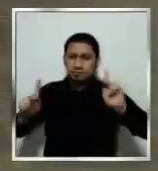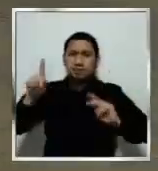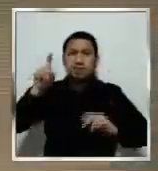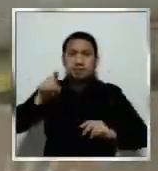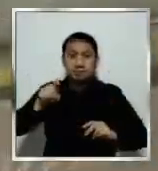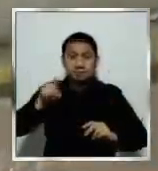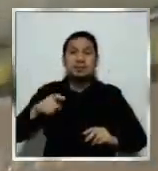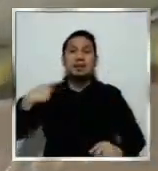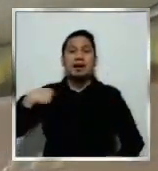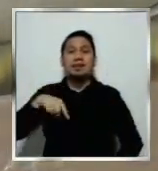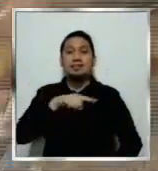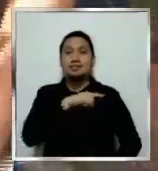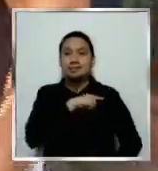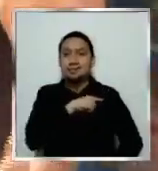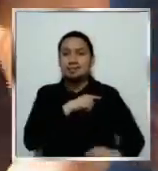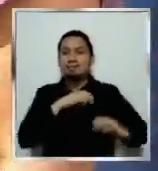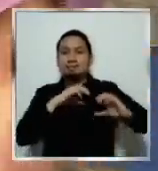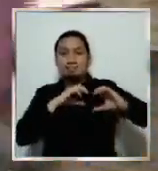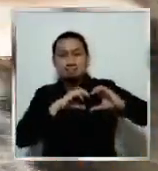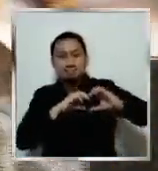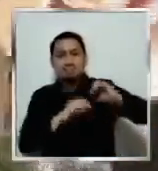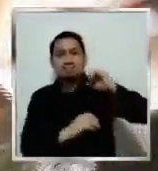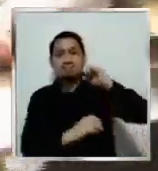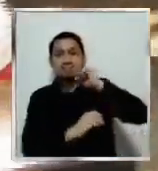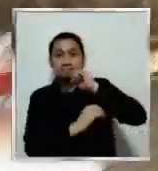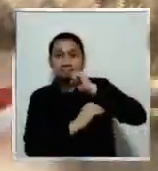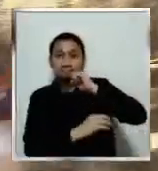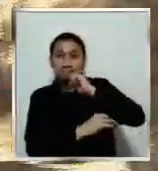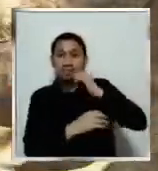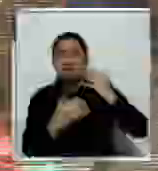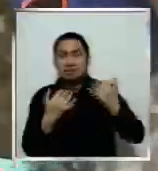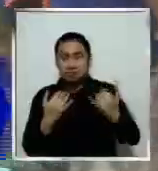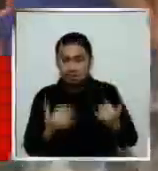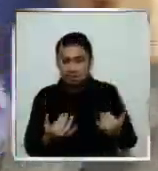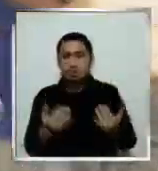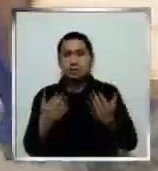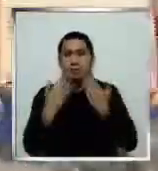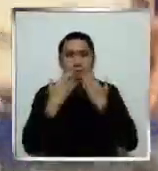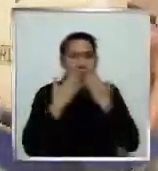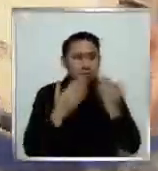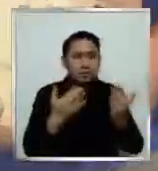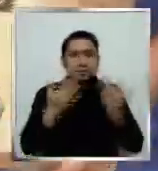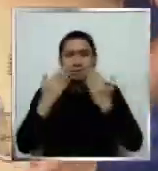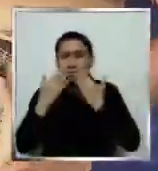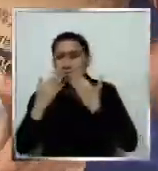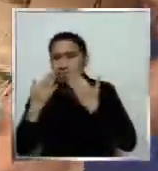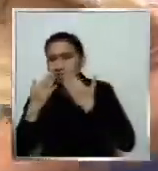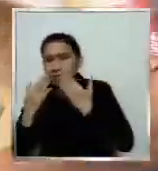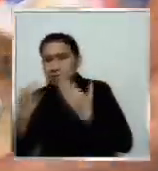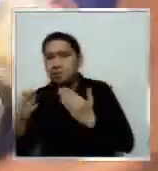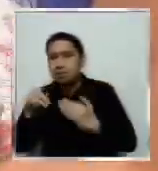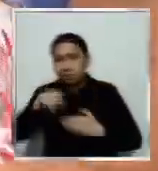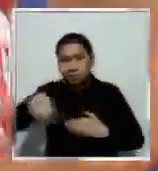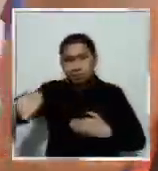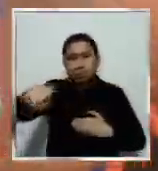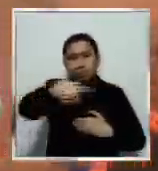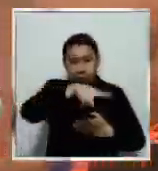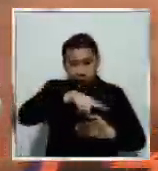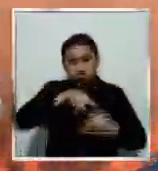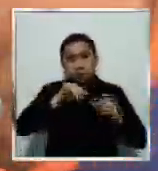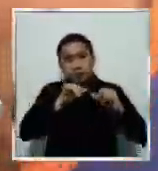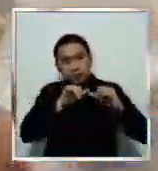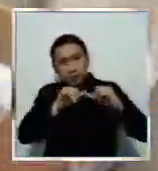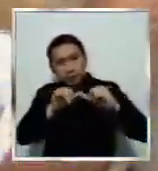sa GMA Kapuso Foundation ay walang sawang nagpapasalamat sa lahat sa inyo na patuloy na tumutulong at